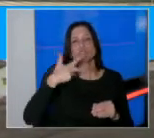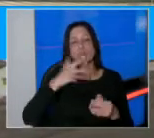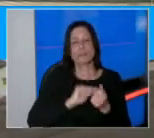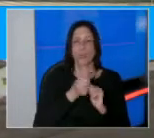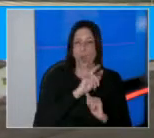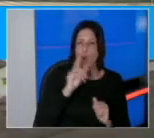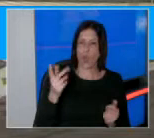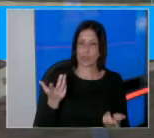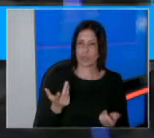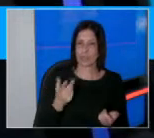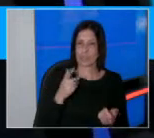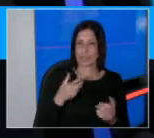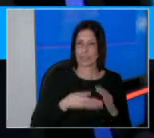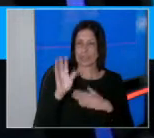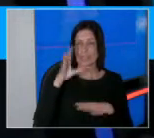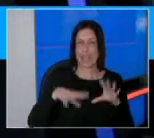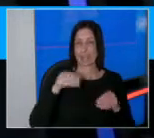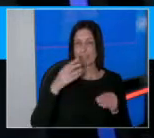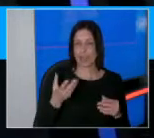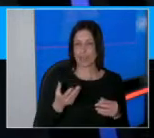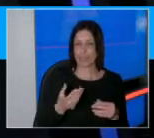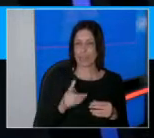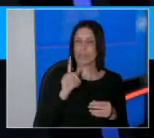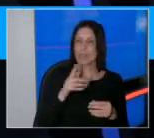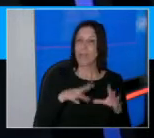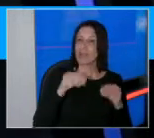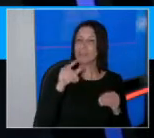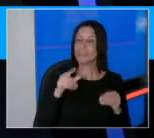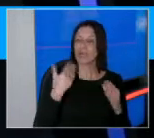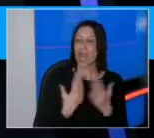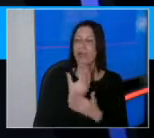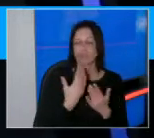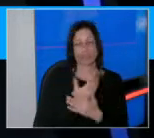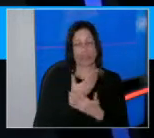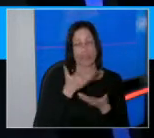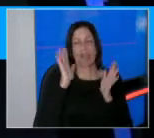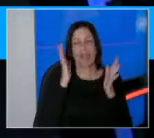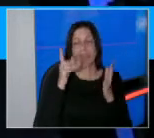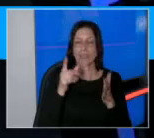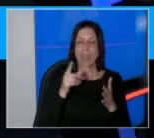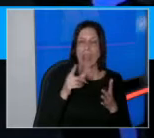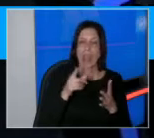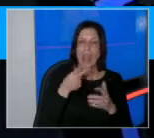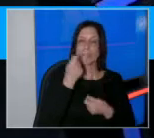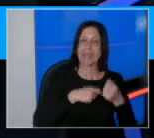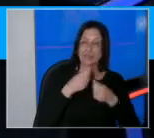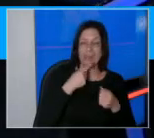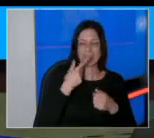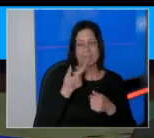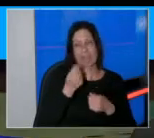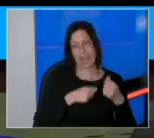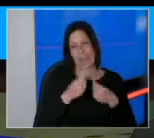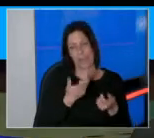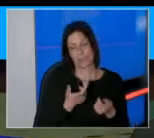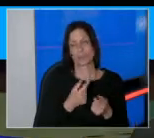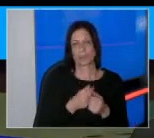יהיו, כלומר, יציאה לבחירות. אבל הבחירות זה חדשות רעות למשק ולכלכלה. דוקטור רמזי חלבי, אני